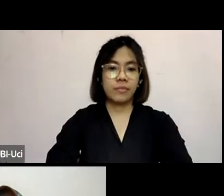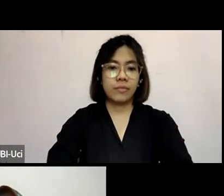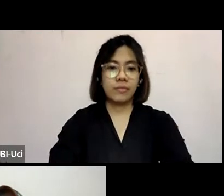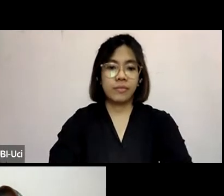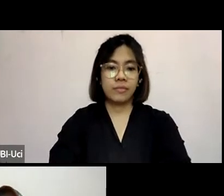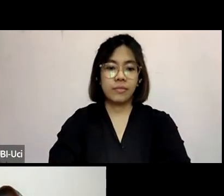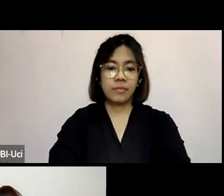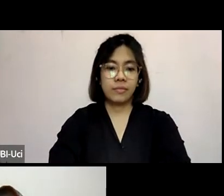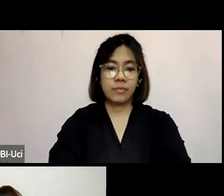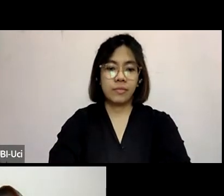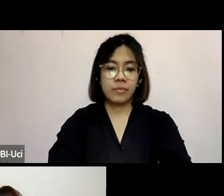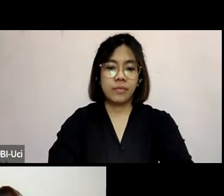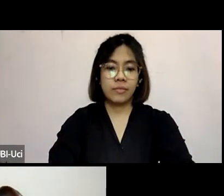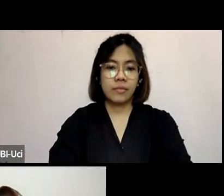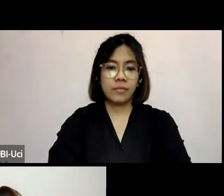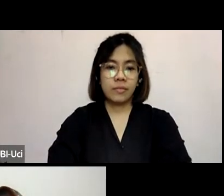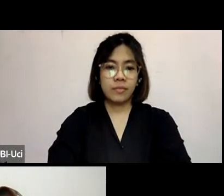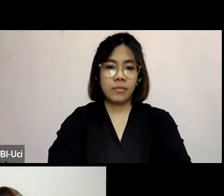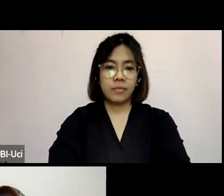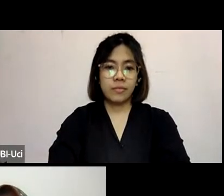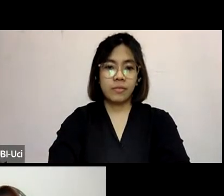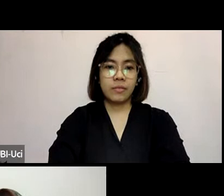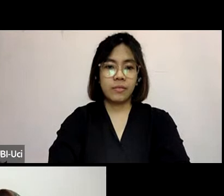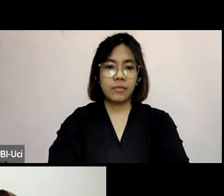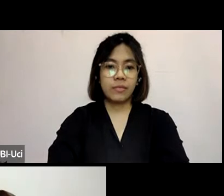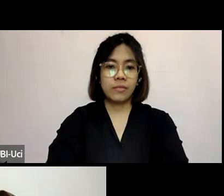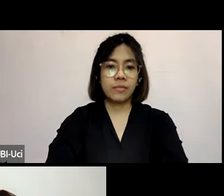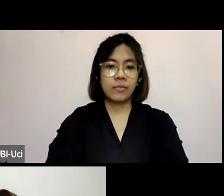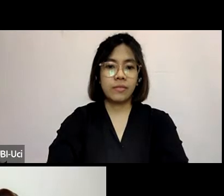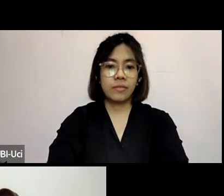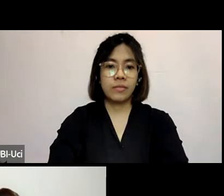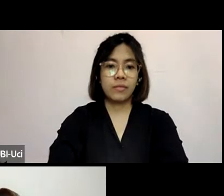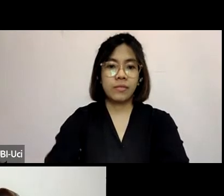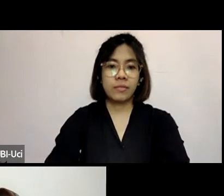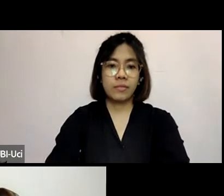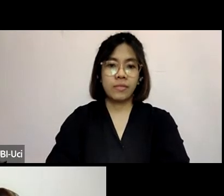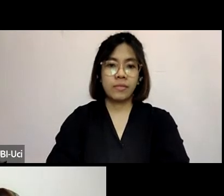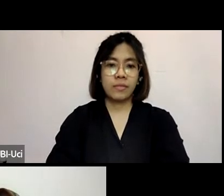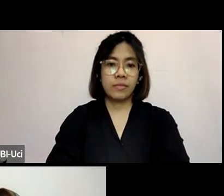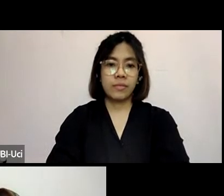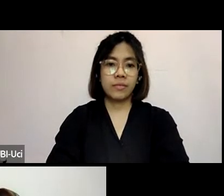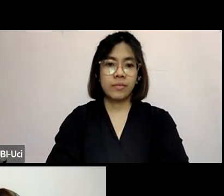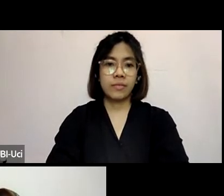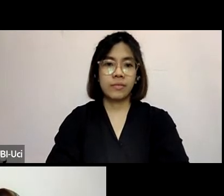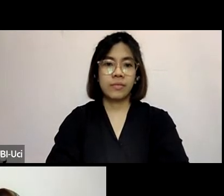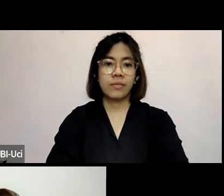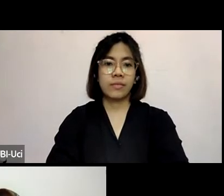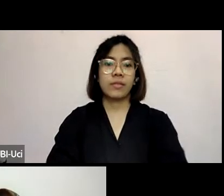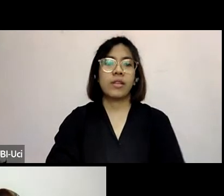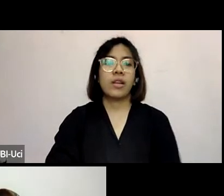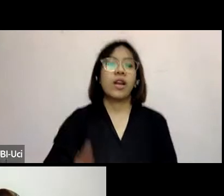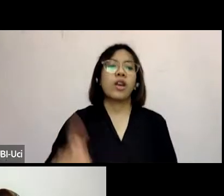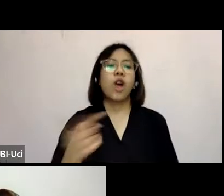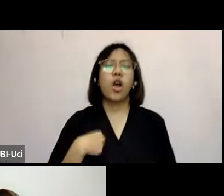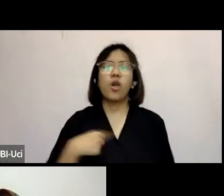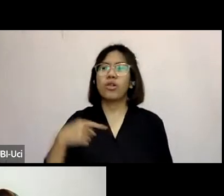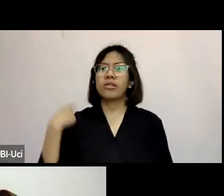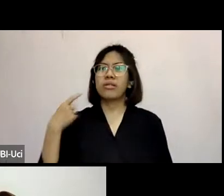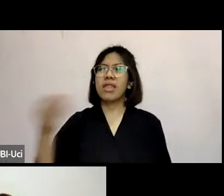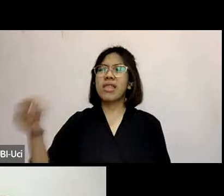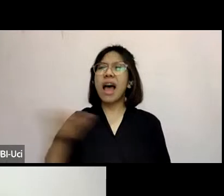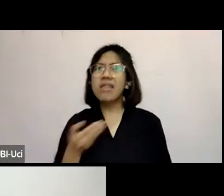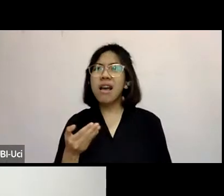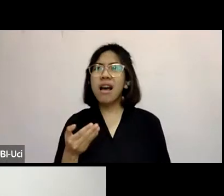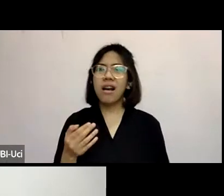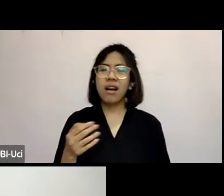air Terima kasih mfs70 link selalu paling Bingung kalau ditanya mana yang lebih dahulu ya karena